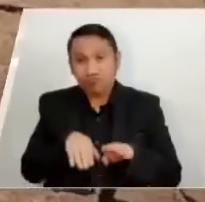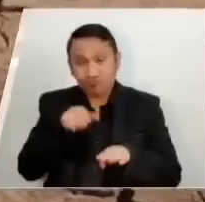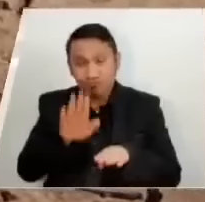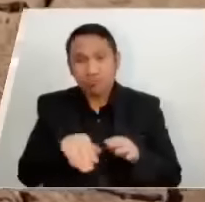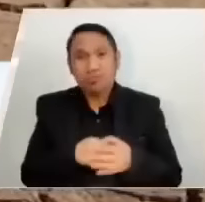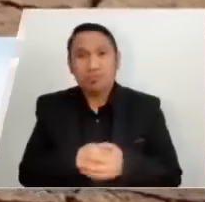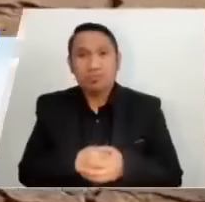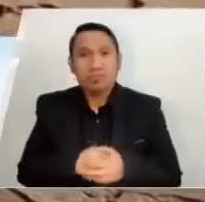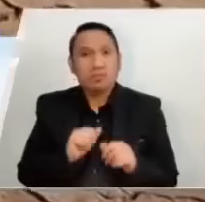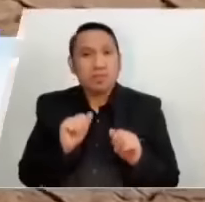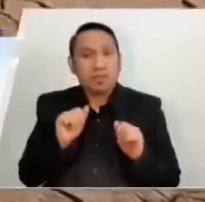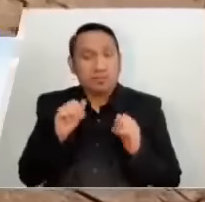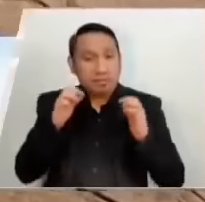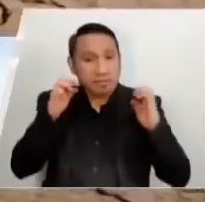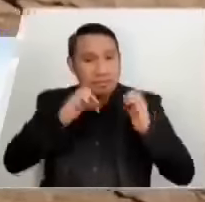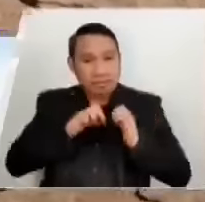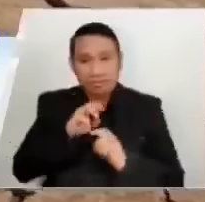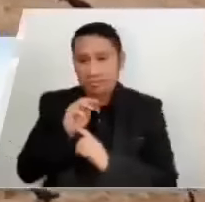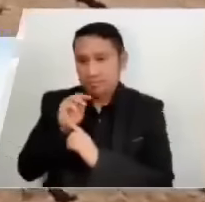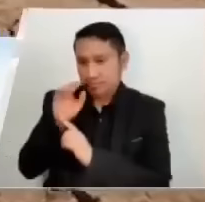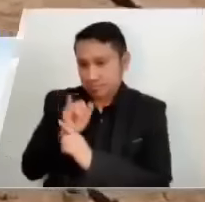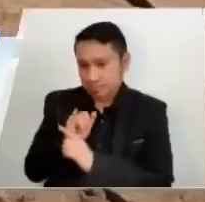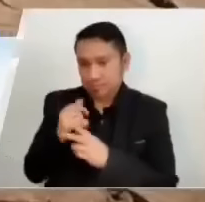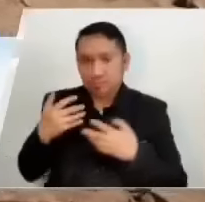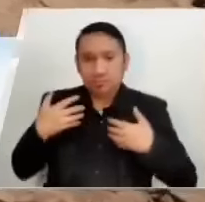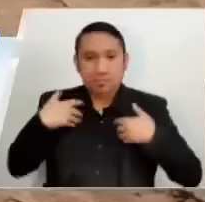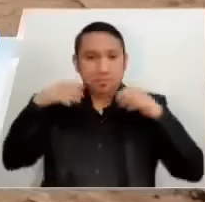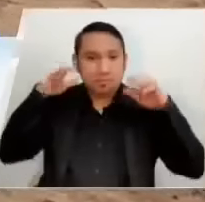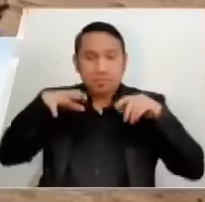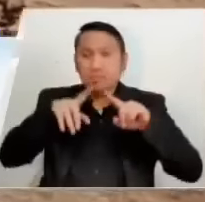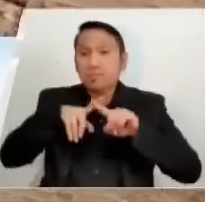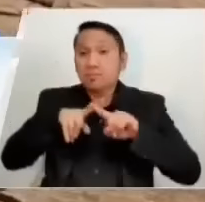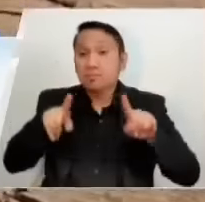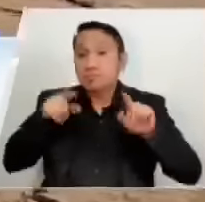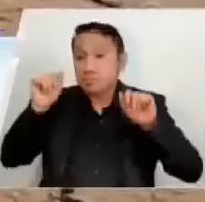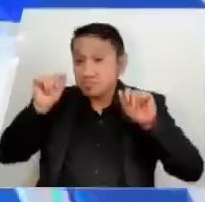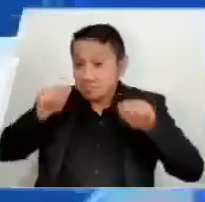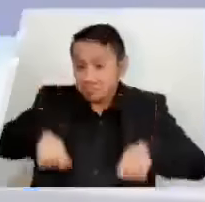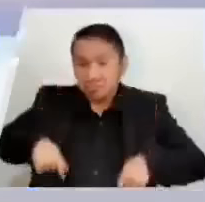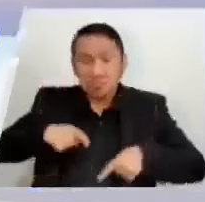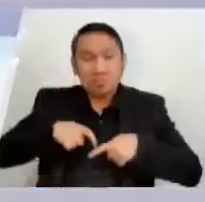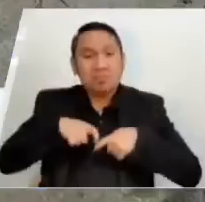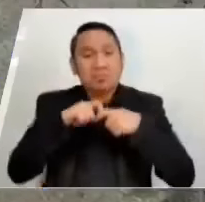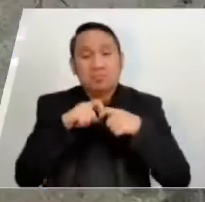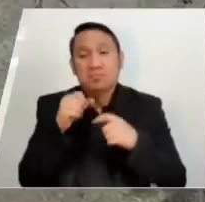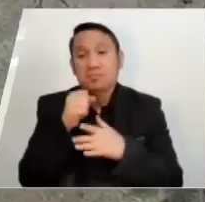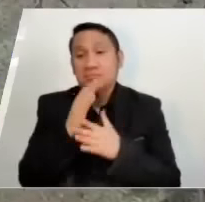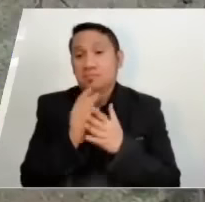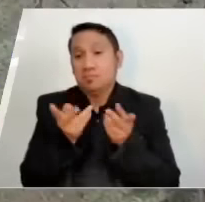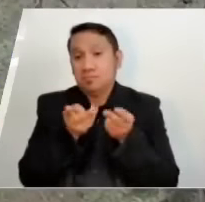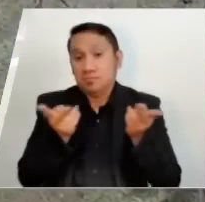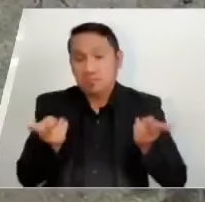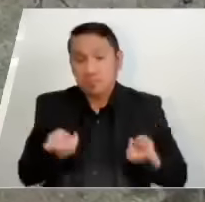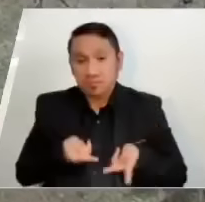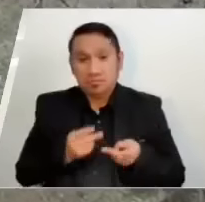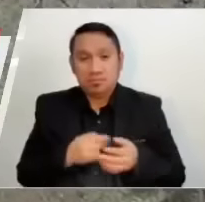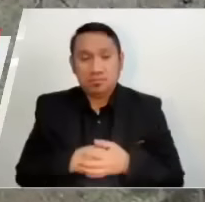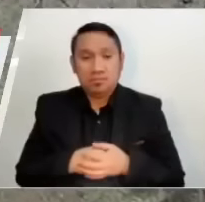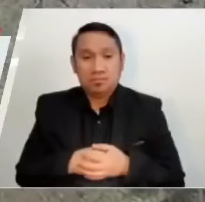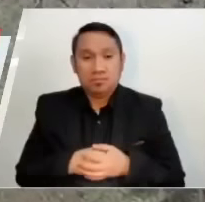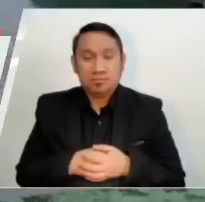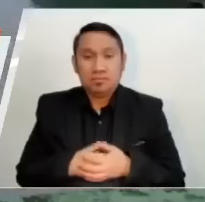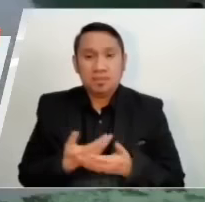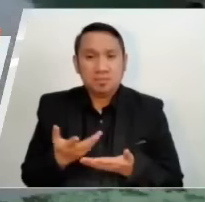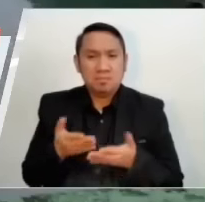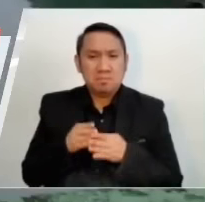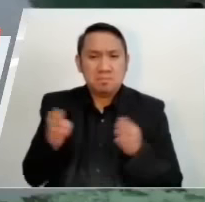sa Mayo, magsisimula ang pag-ulan, pero sabi ng PAGASA, posibleng maantala ito sa ilang lugar. Malaking tulong pa naman ang ulan sa mga dam